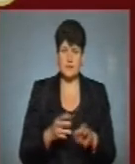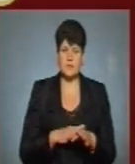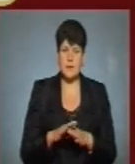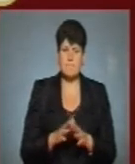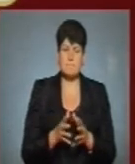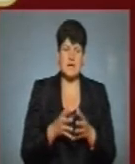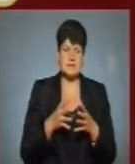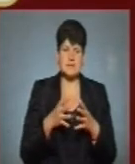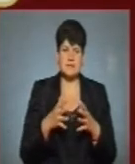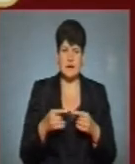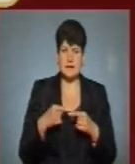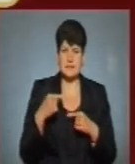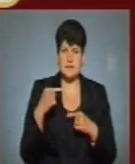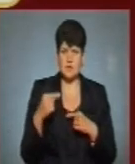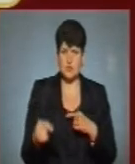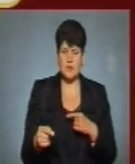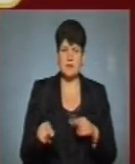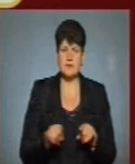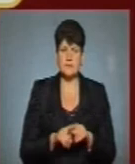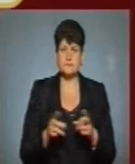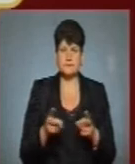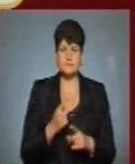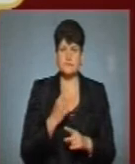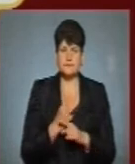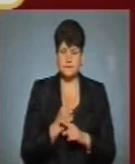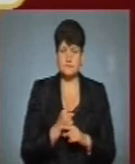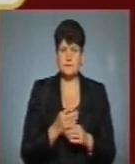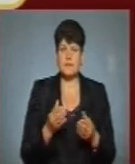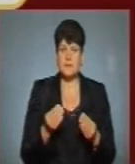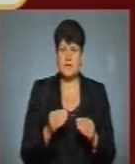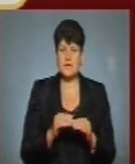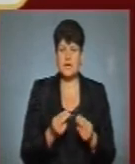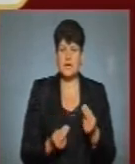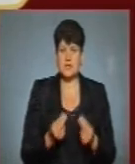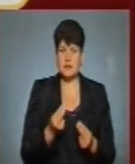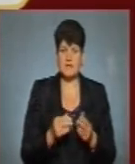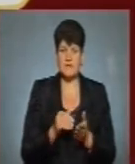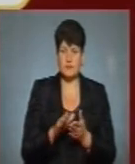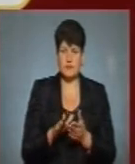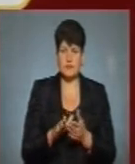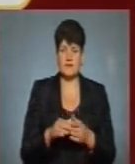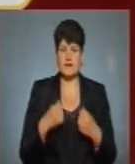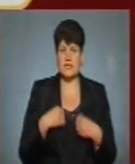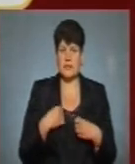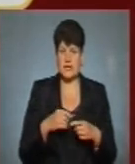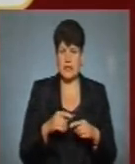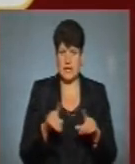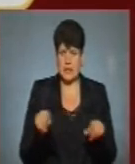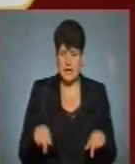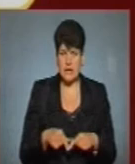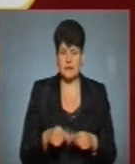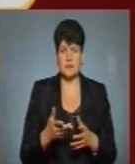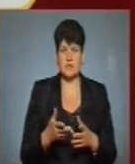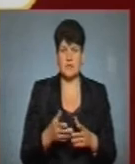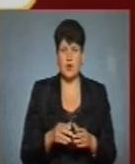максимального дистанціювання. Також необхідно заборонити м'які іграшки, відмовитися від килимів, багаторазових рушників, а також обмежити